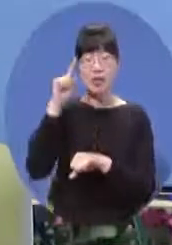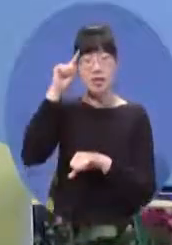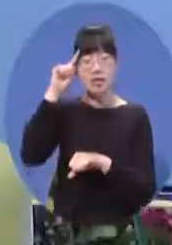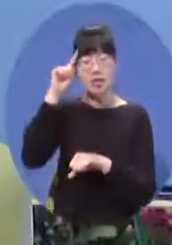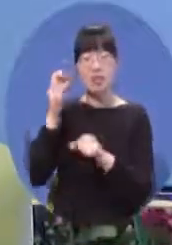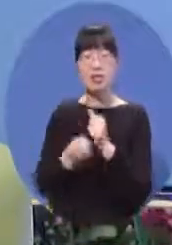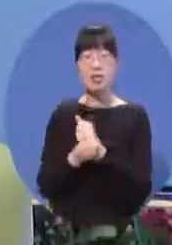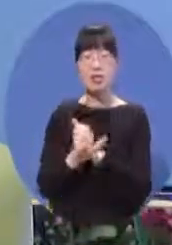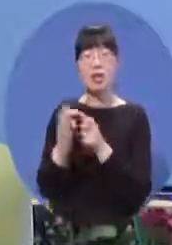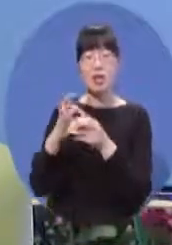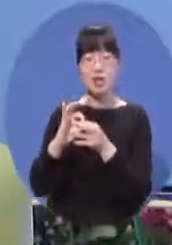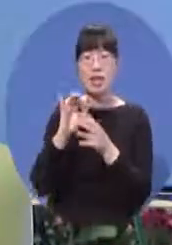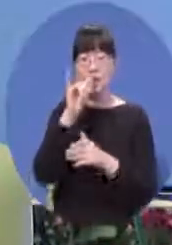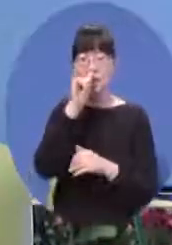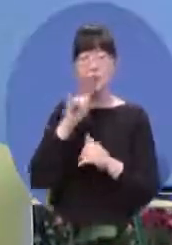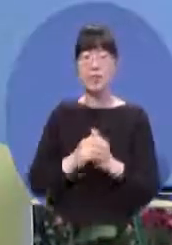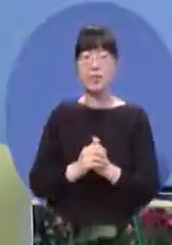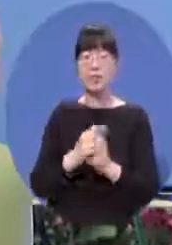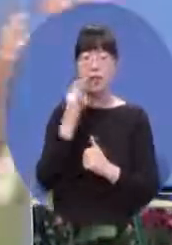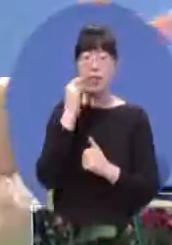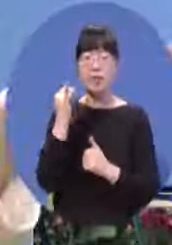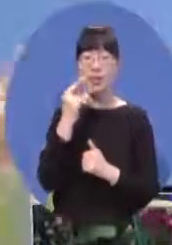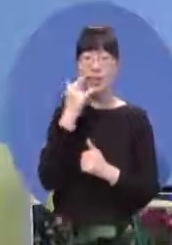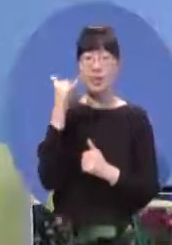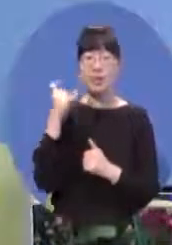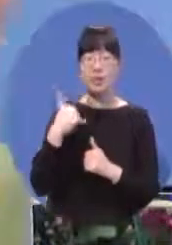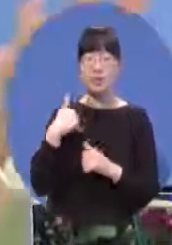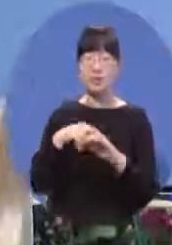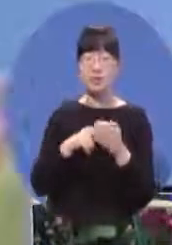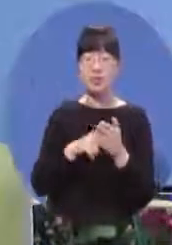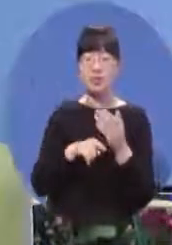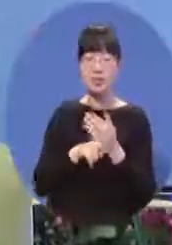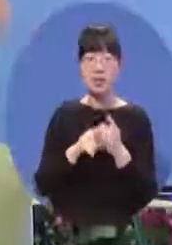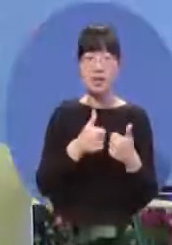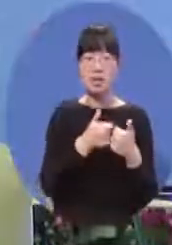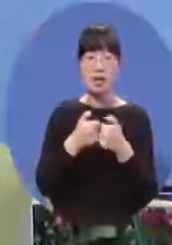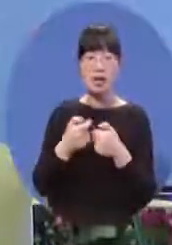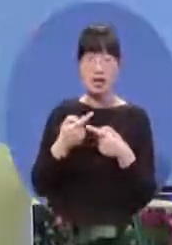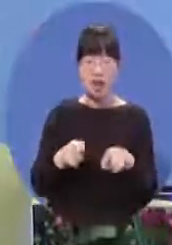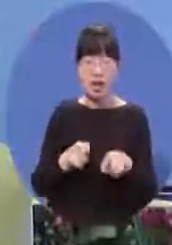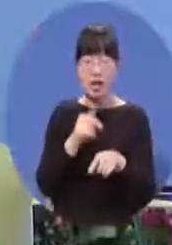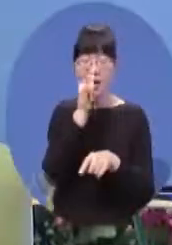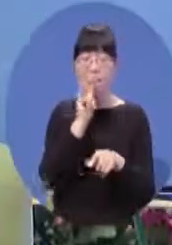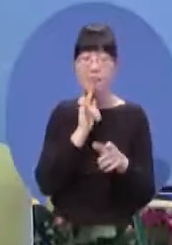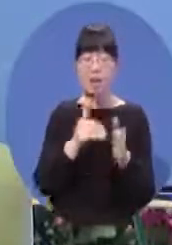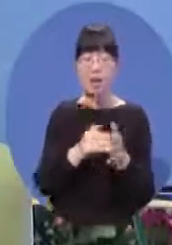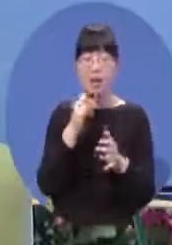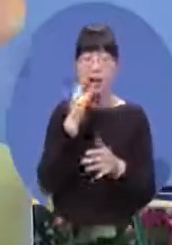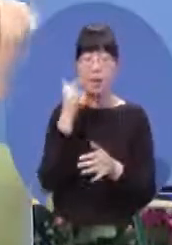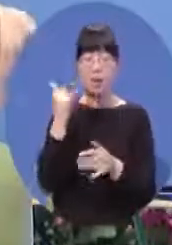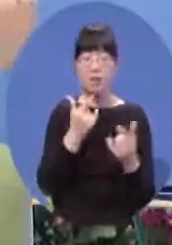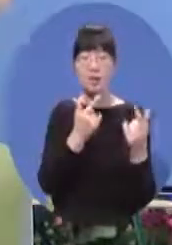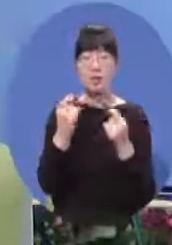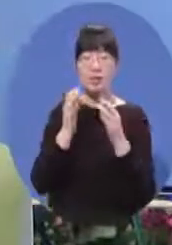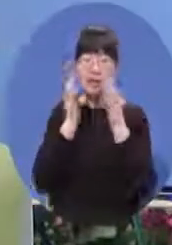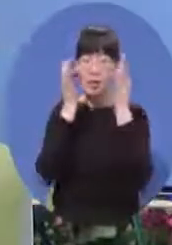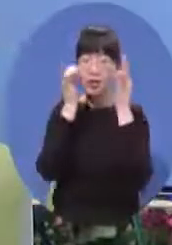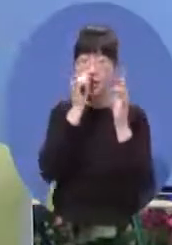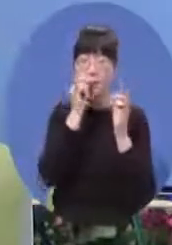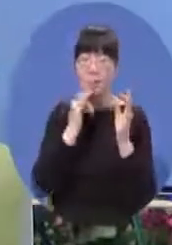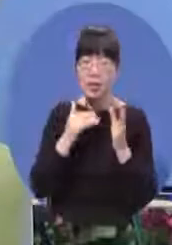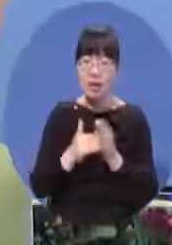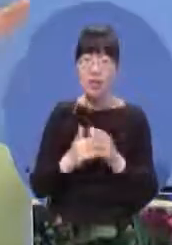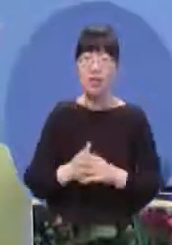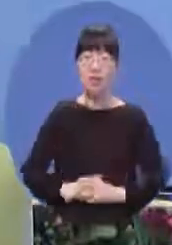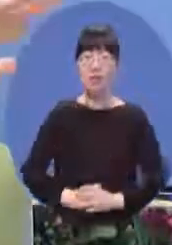스트레스가 영향을 좀 줄 수가 있어요. 네, 어머님 아버님도 저희가 심리 평가를 다 이제 좀 했었는데 어머님 아버님 모두가 성실하시고